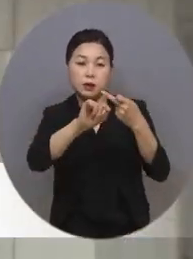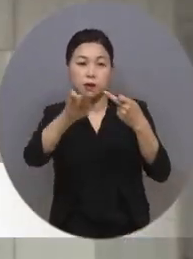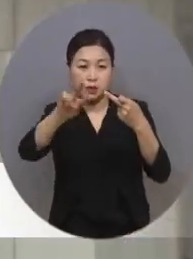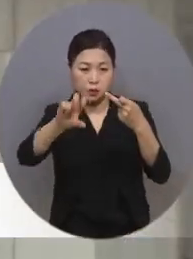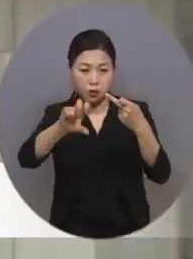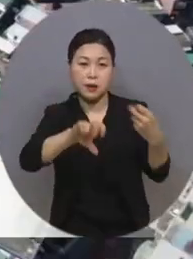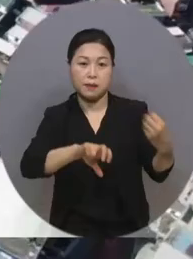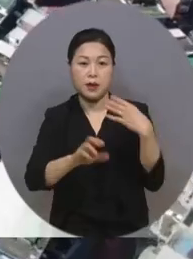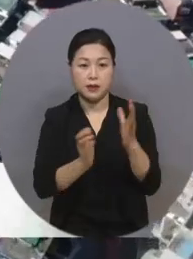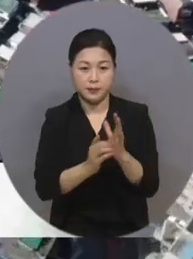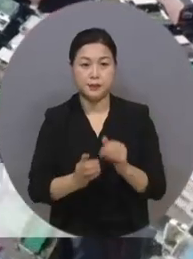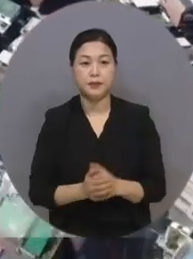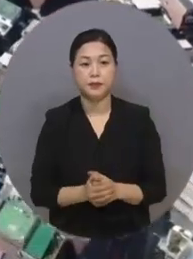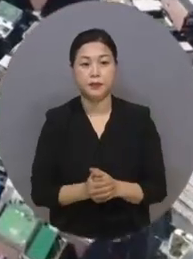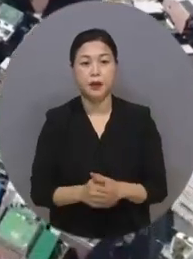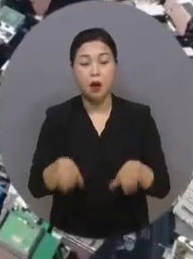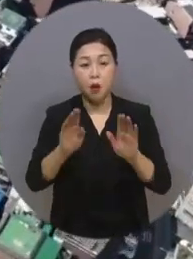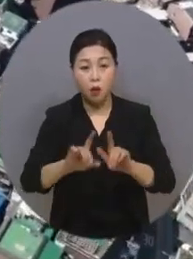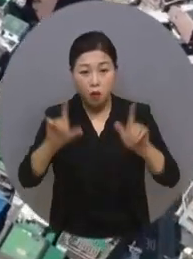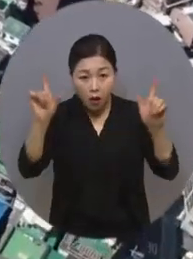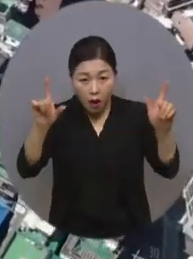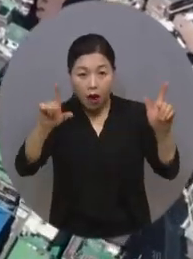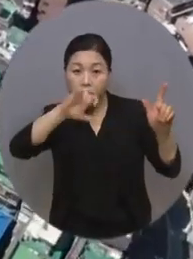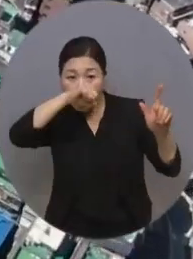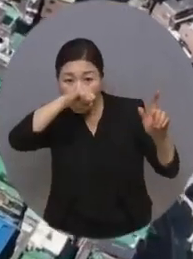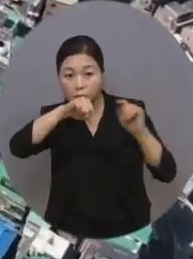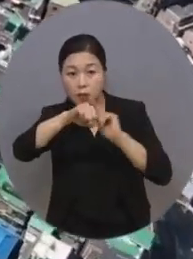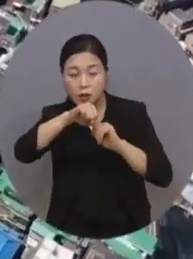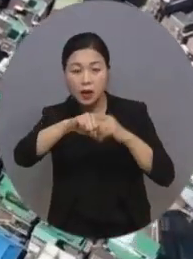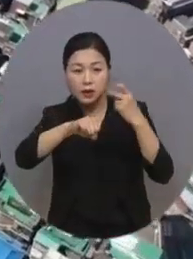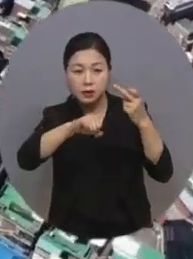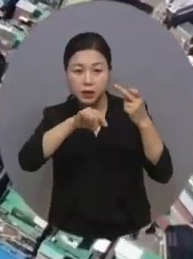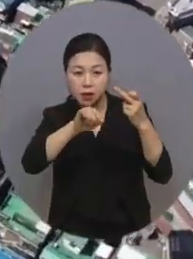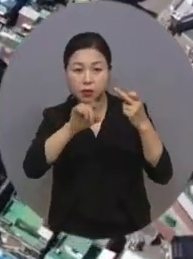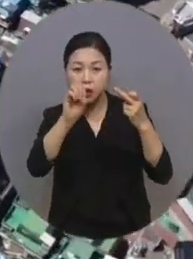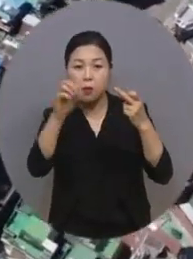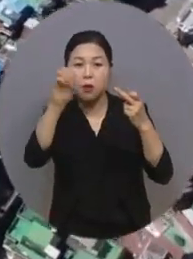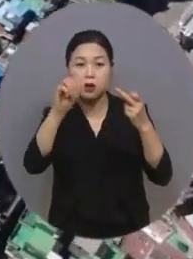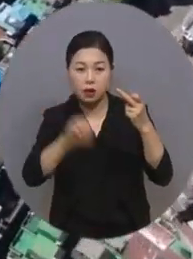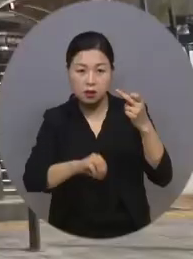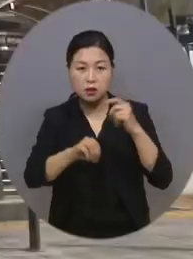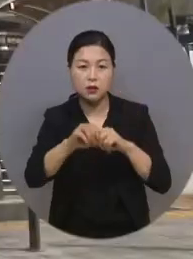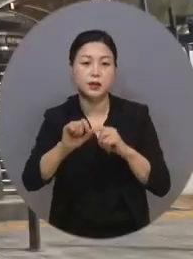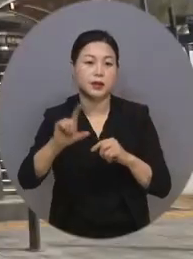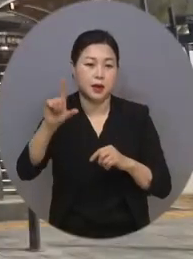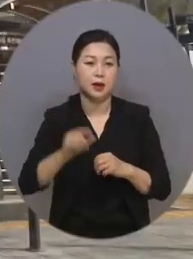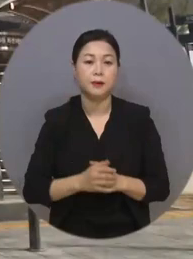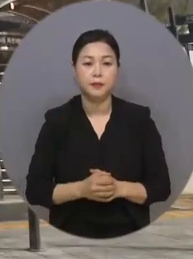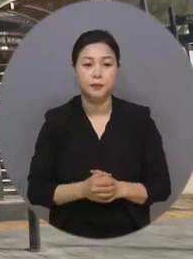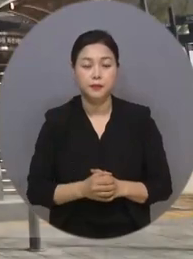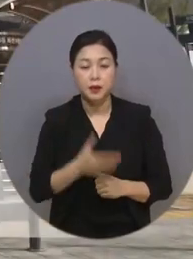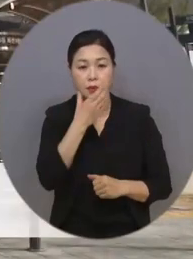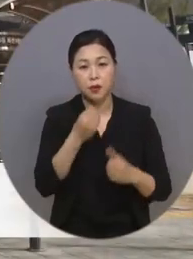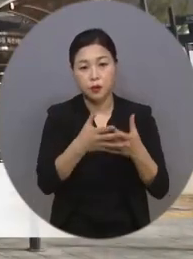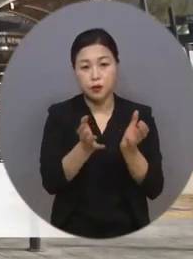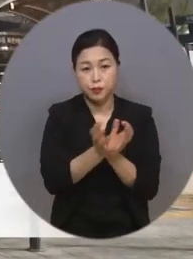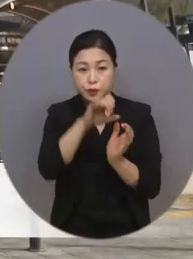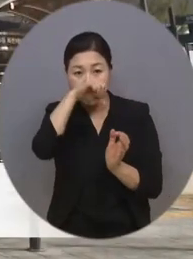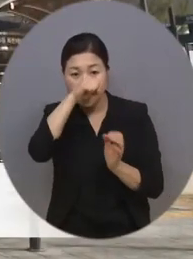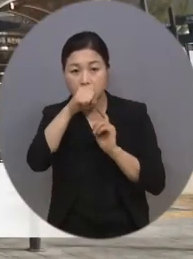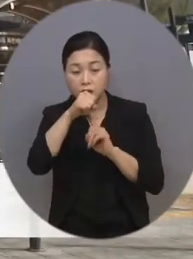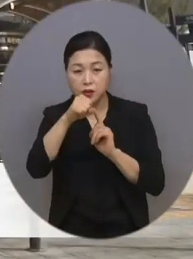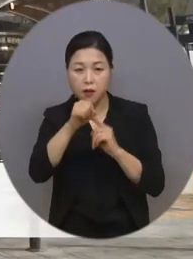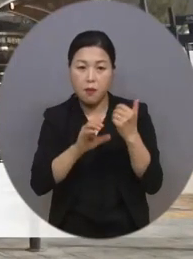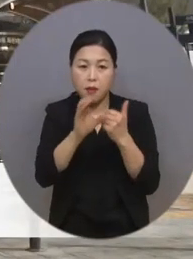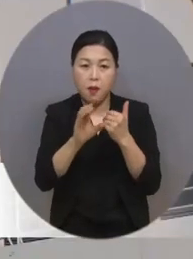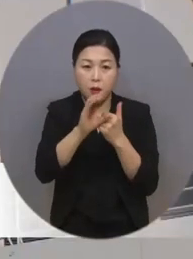밝혔습니다. 이는 올해 본예산보다 12.0% 증가한 수치입니다. 복지부 예산은 올해도 추가